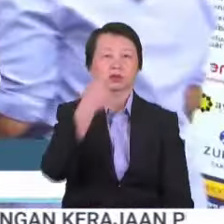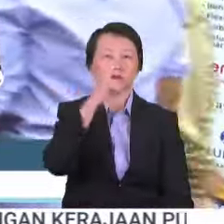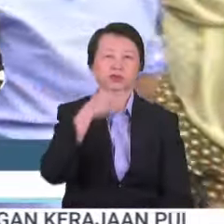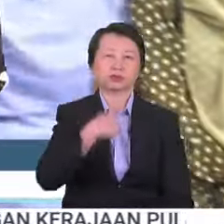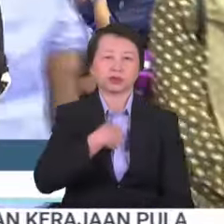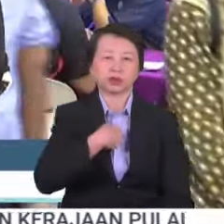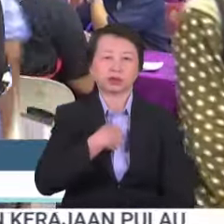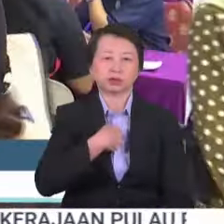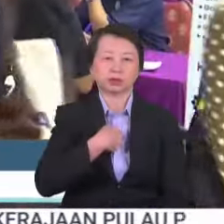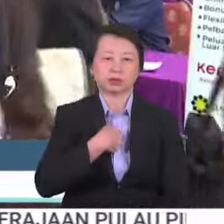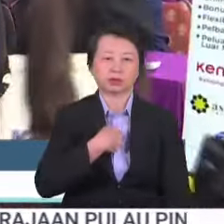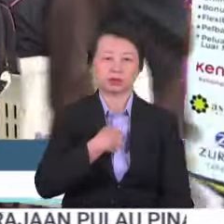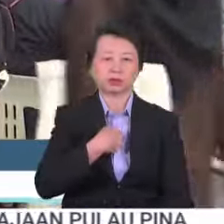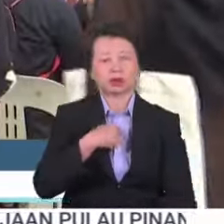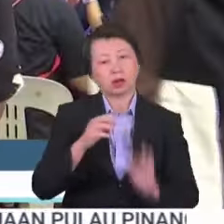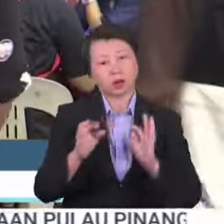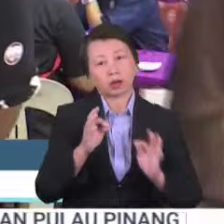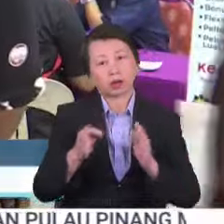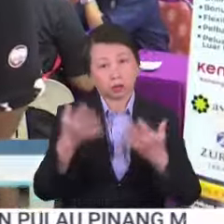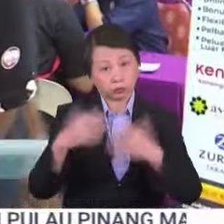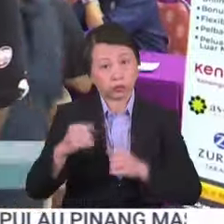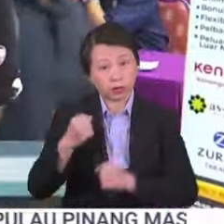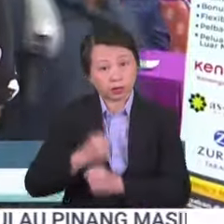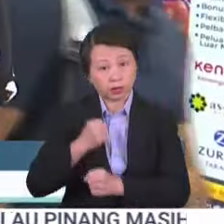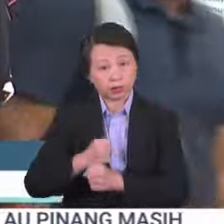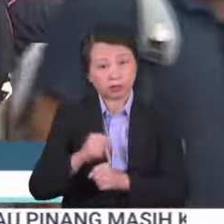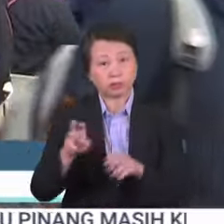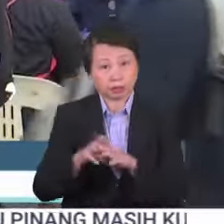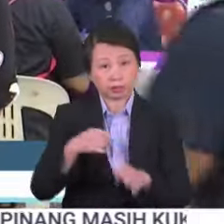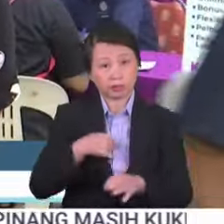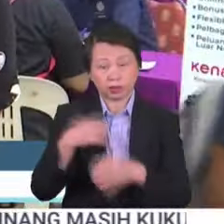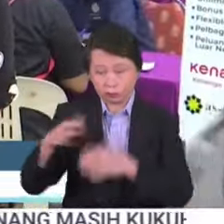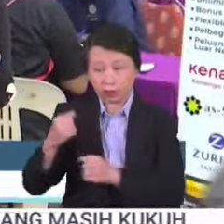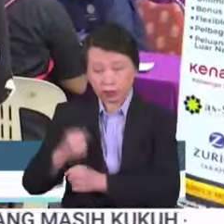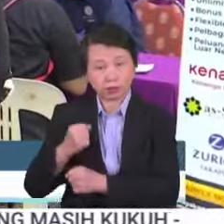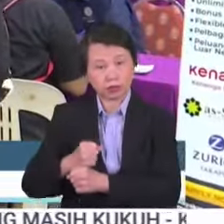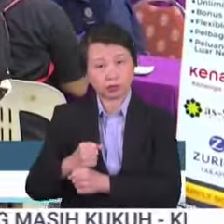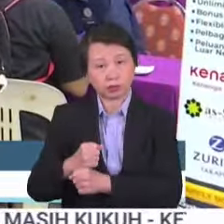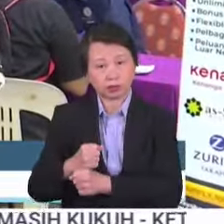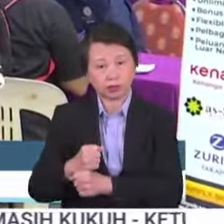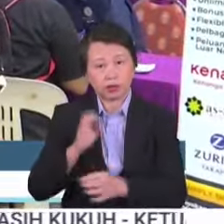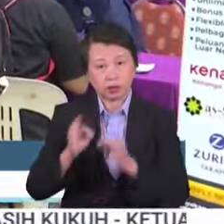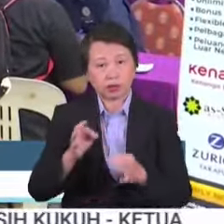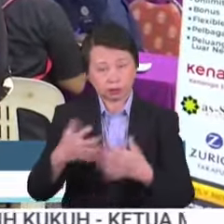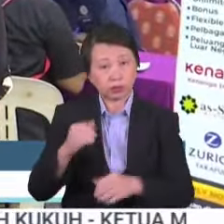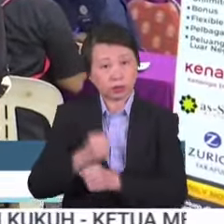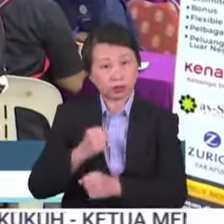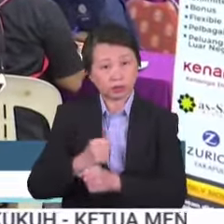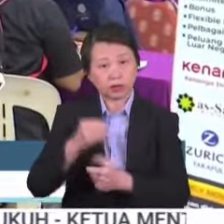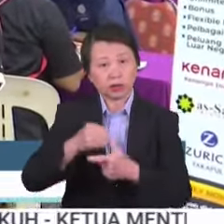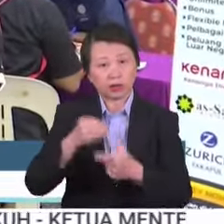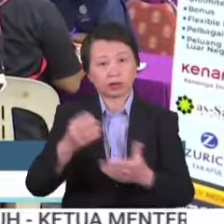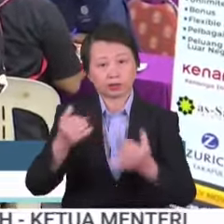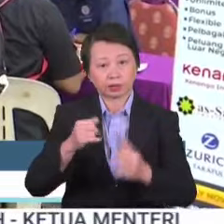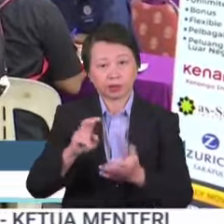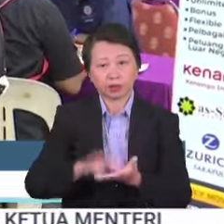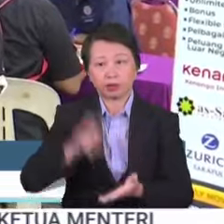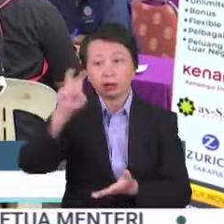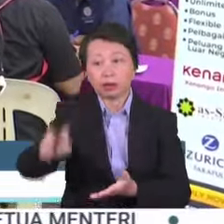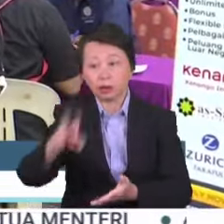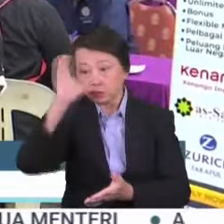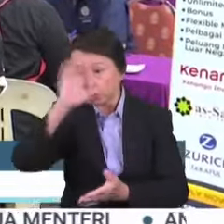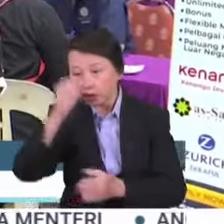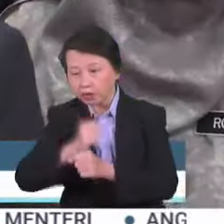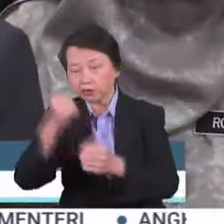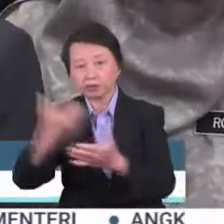kalau untuk yang dah bekerja macam saya, kalau kata dah bekerja ataupun nak melompat saya peluang